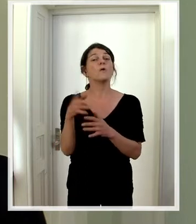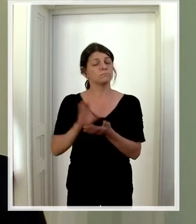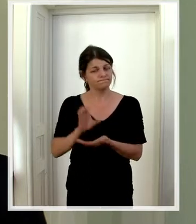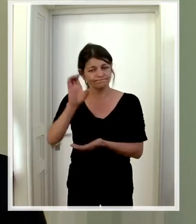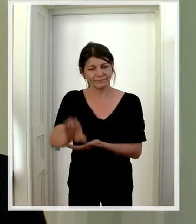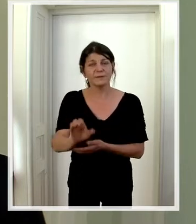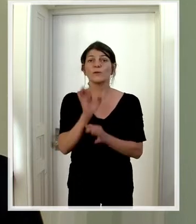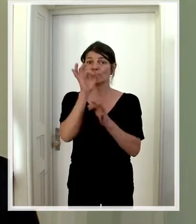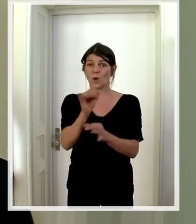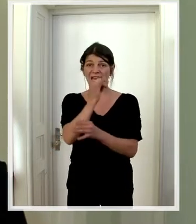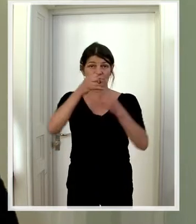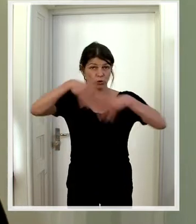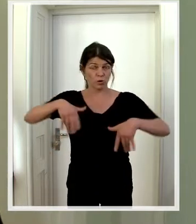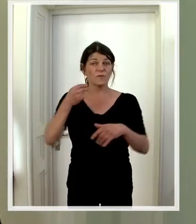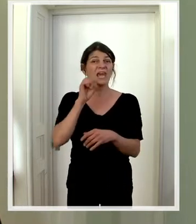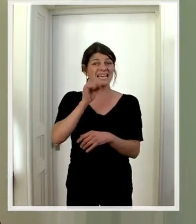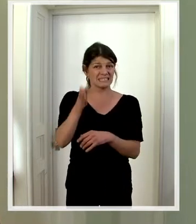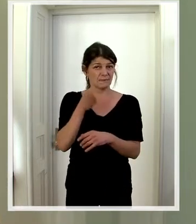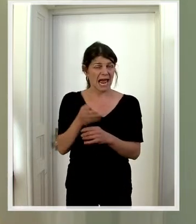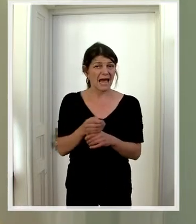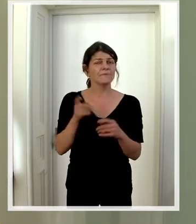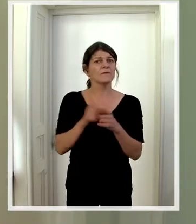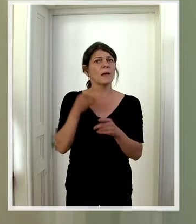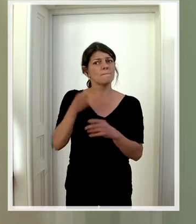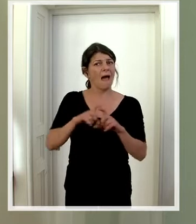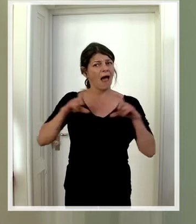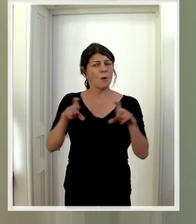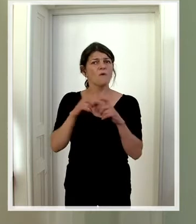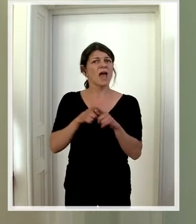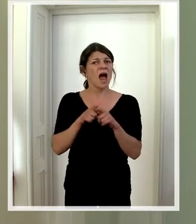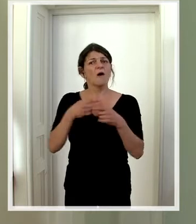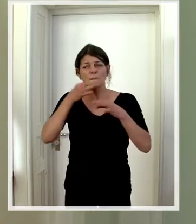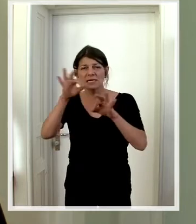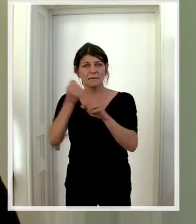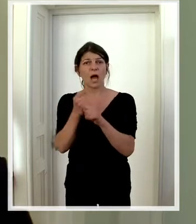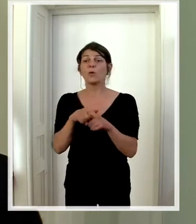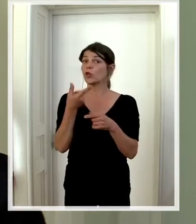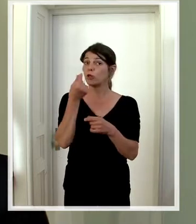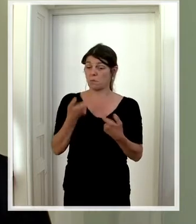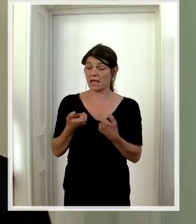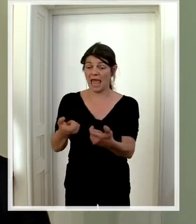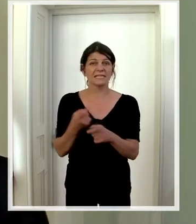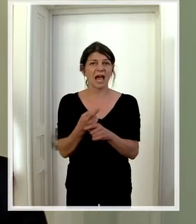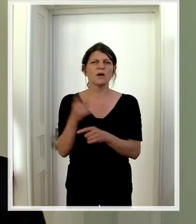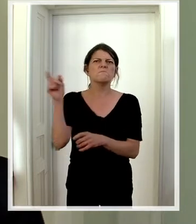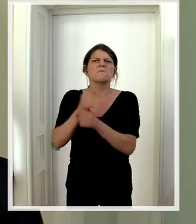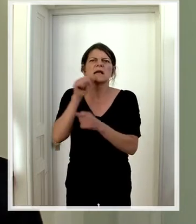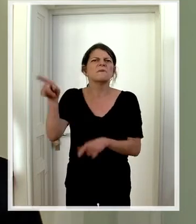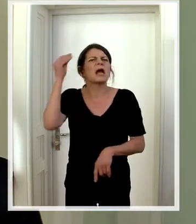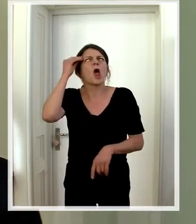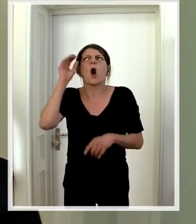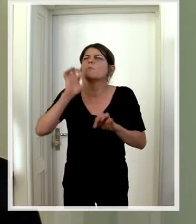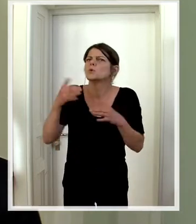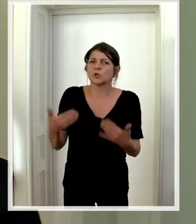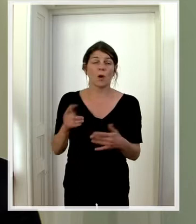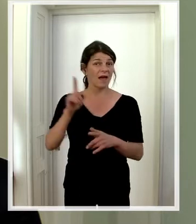die Infrastruktur von der S-Bahn, in den Ausbau von der Bahnhöfe, in Doppelgleis, die entstehen. Und das machen sie nicht, weil sie daran glauben, sondern weil sie